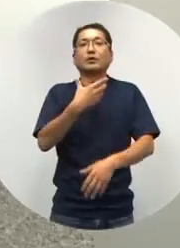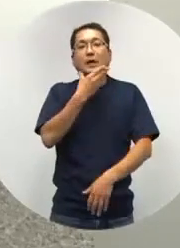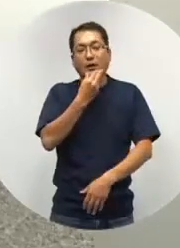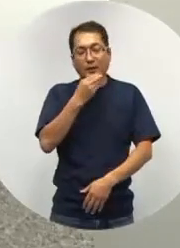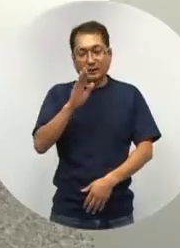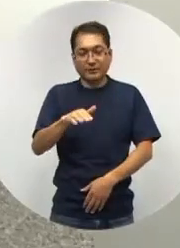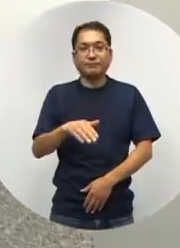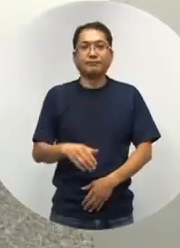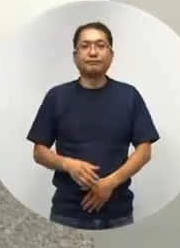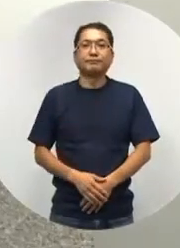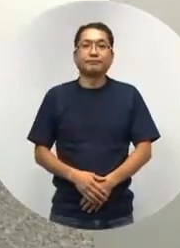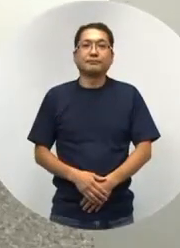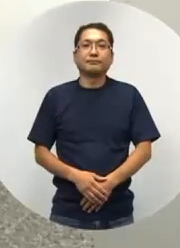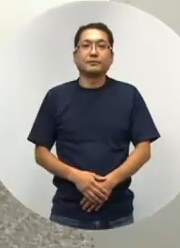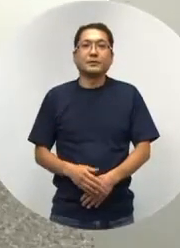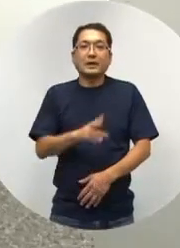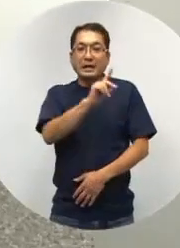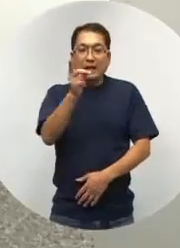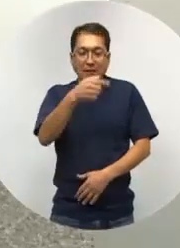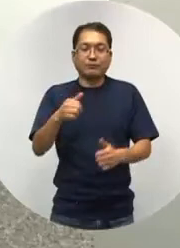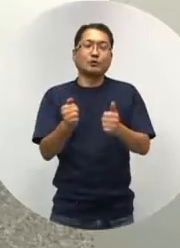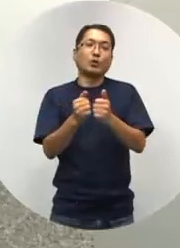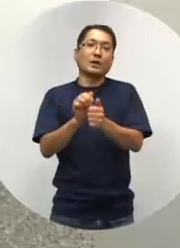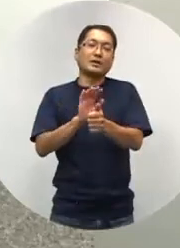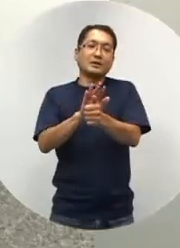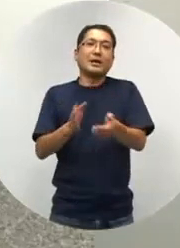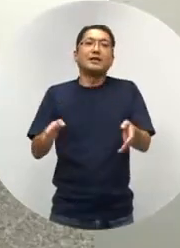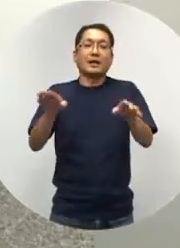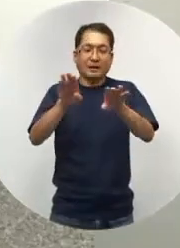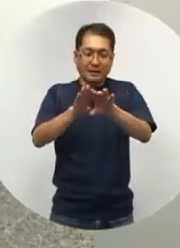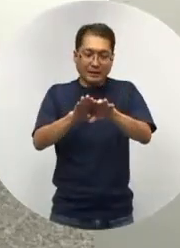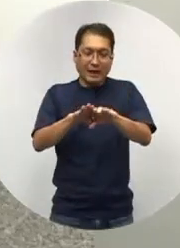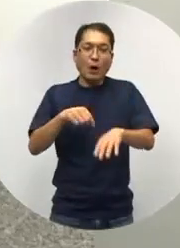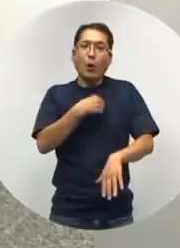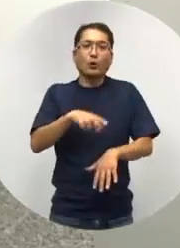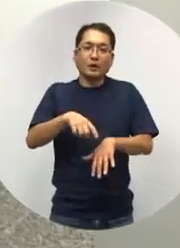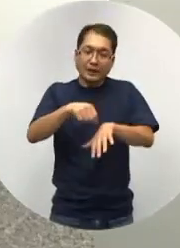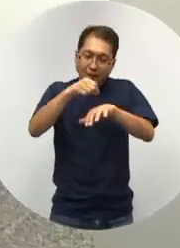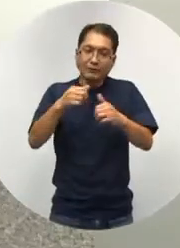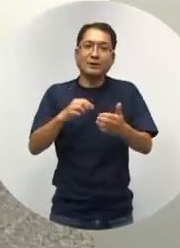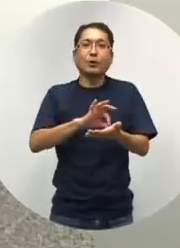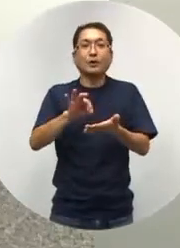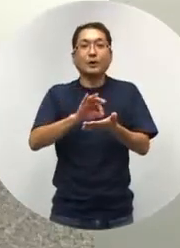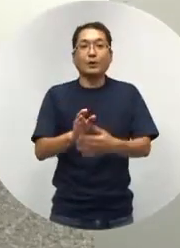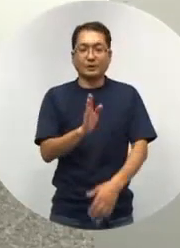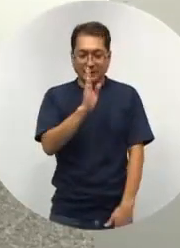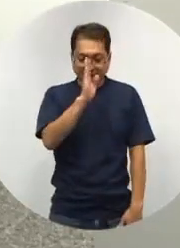茅ヶ崎市立病院がん相談支援センターをお気軽にご利用ください。